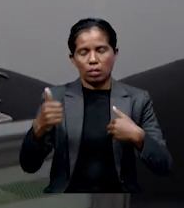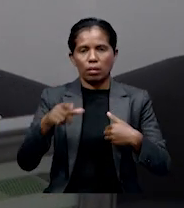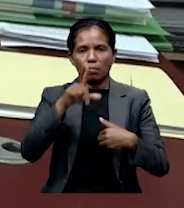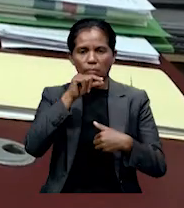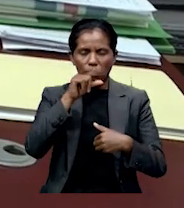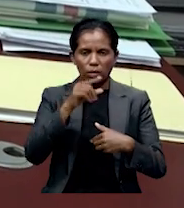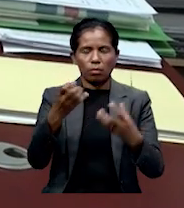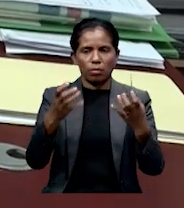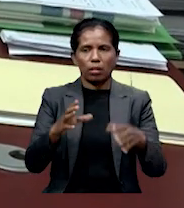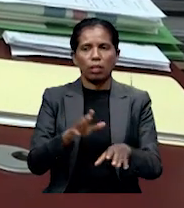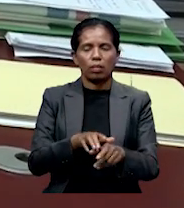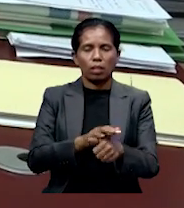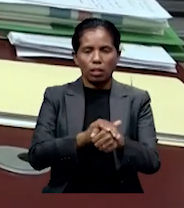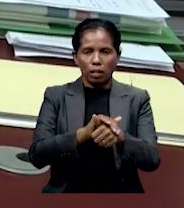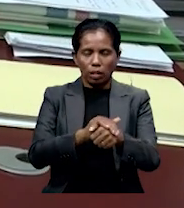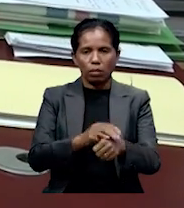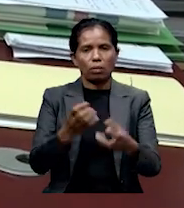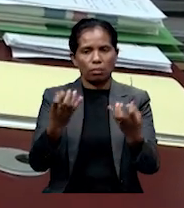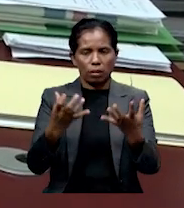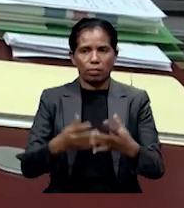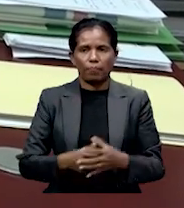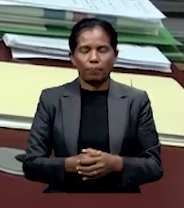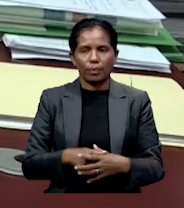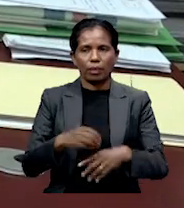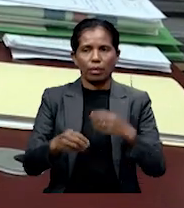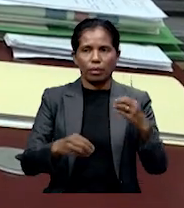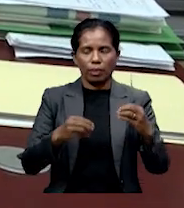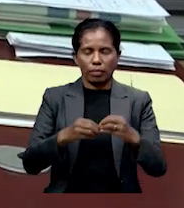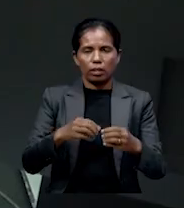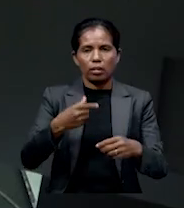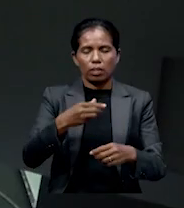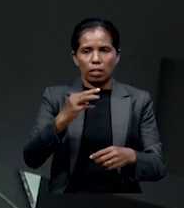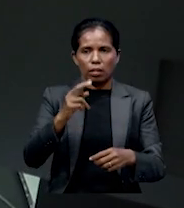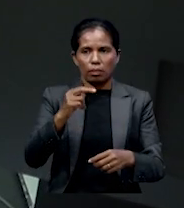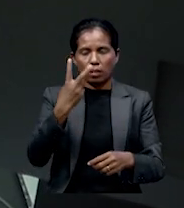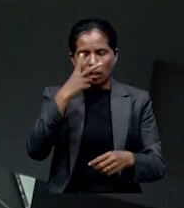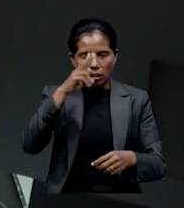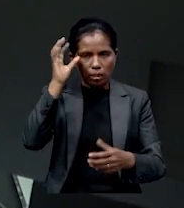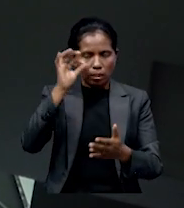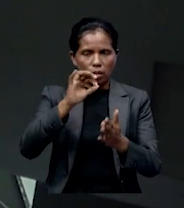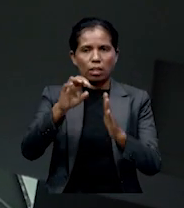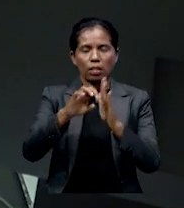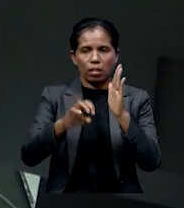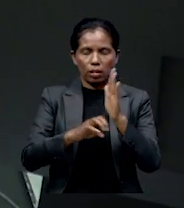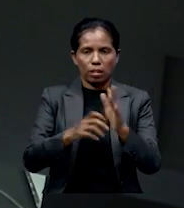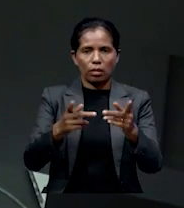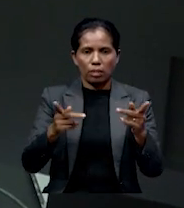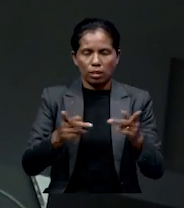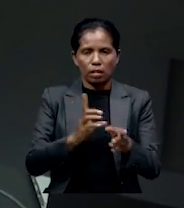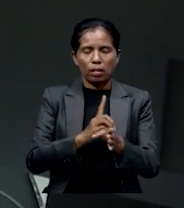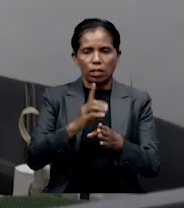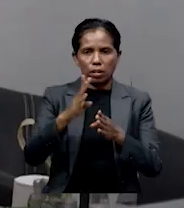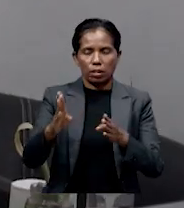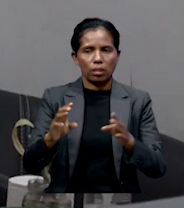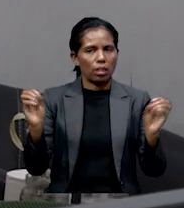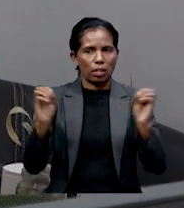oewen lenuk no ahurin. Relacion ho questão ne Gemini tenta confirma ho secretário Estado Ambiente Direção Geral Ambiente